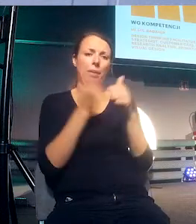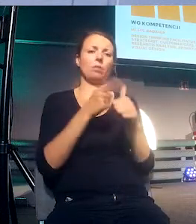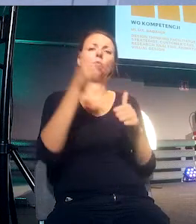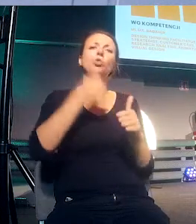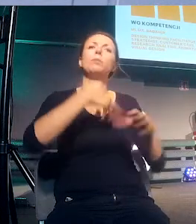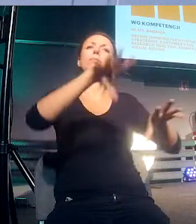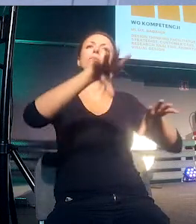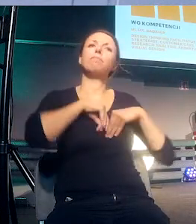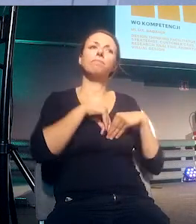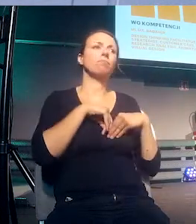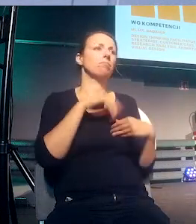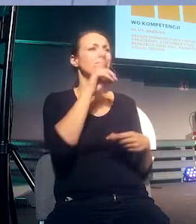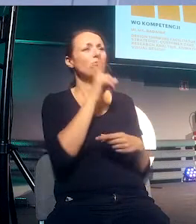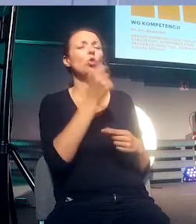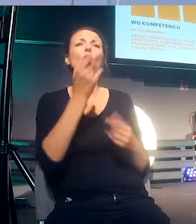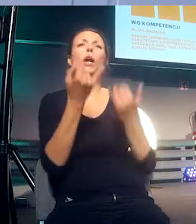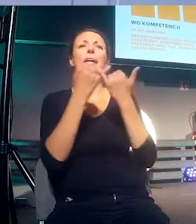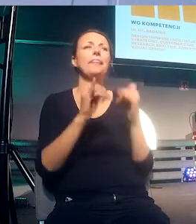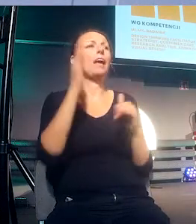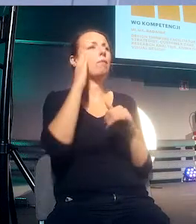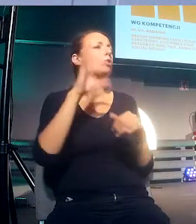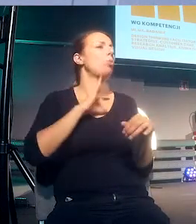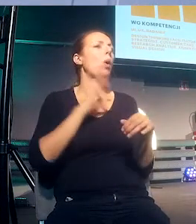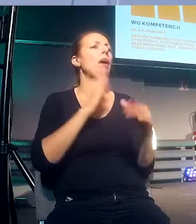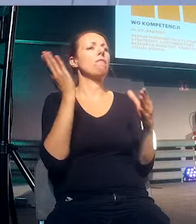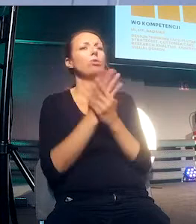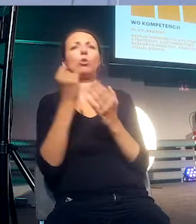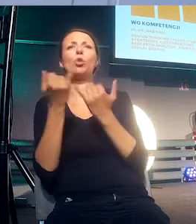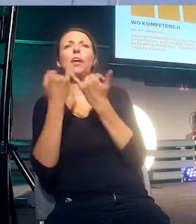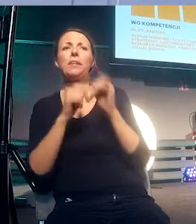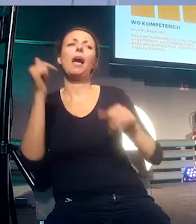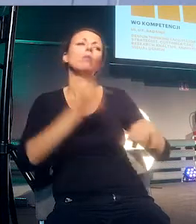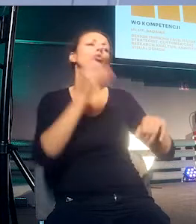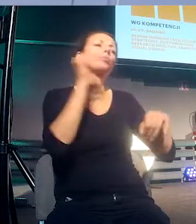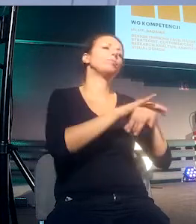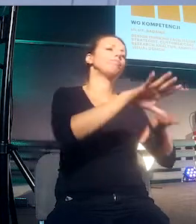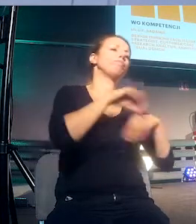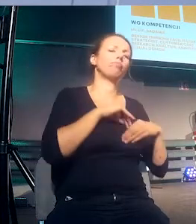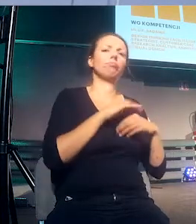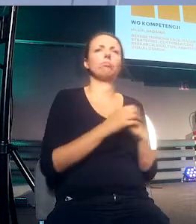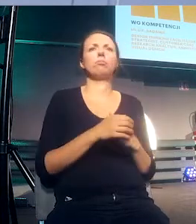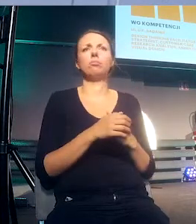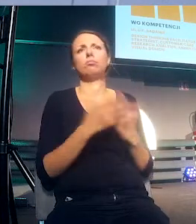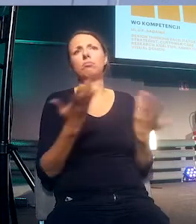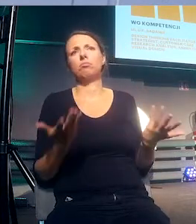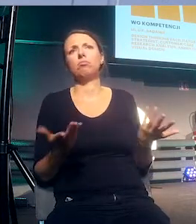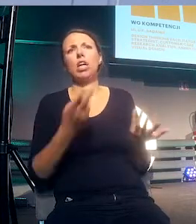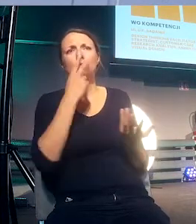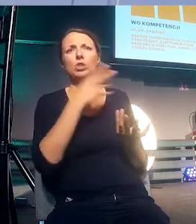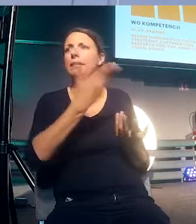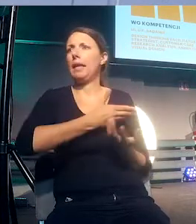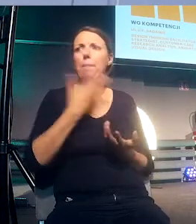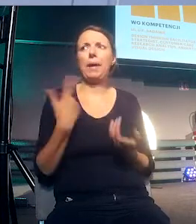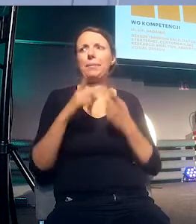to, że to będzie zupełnie inaczej niż w mojej firmie, gdzie jest się odpowiedzialnym za cały UX. Nie ma czegoś